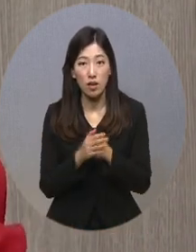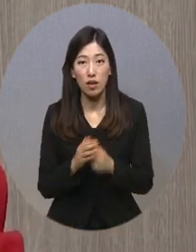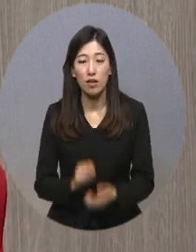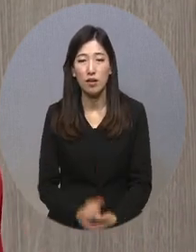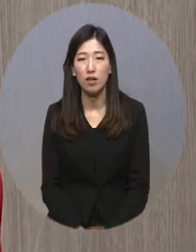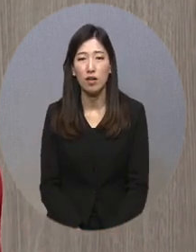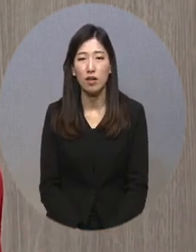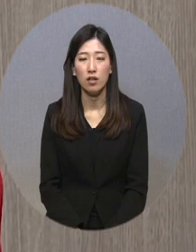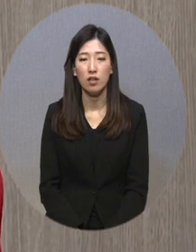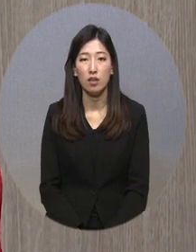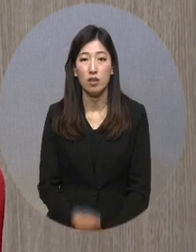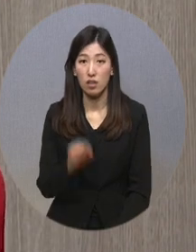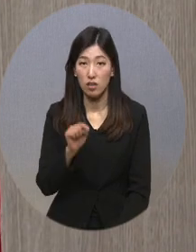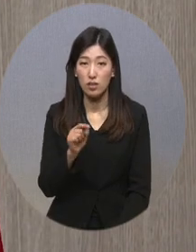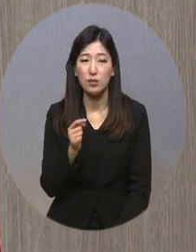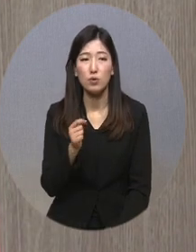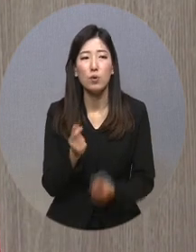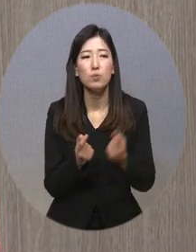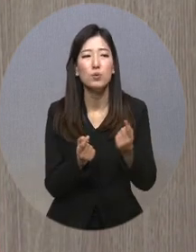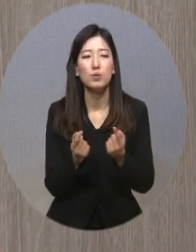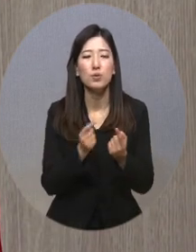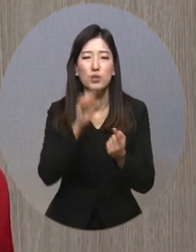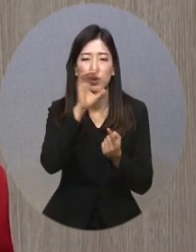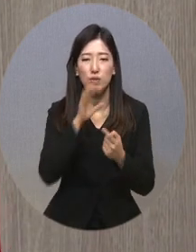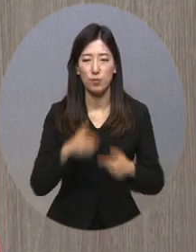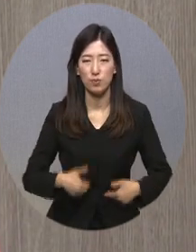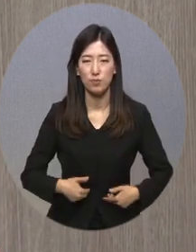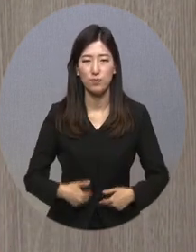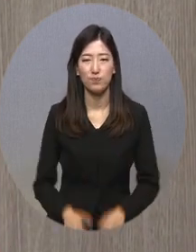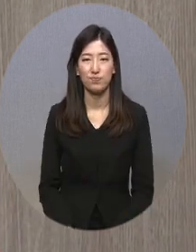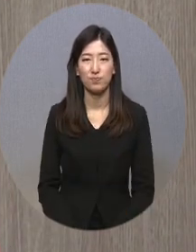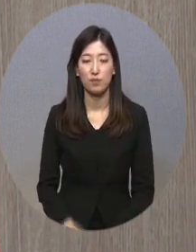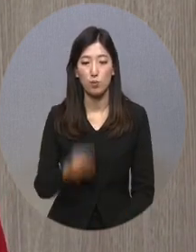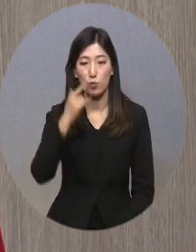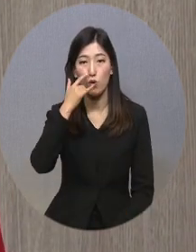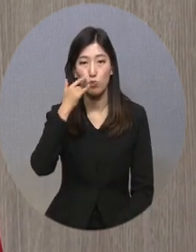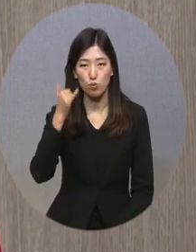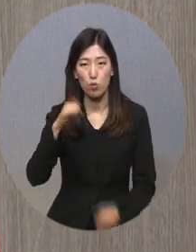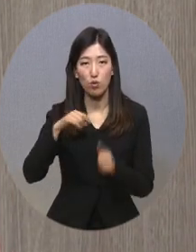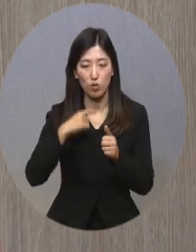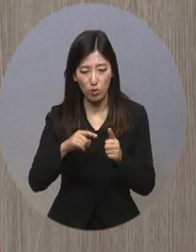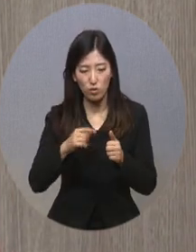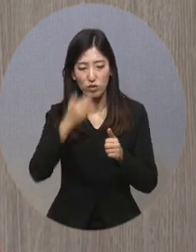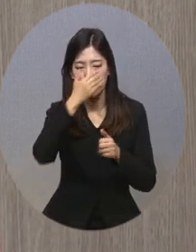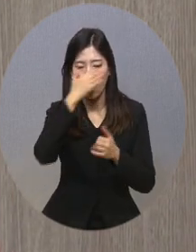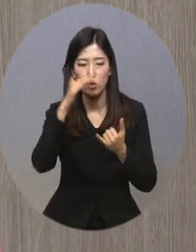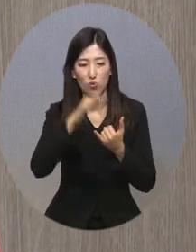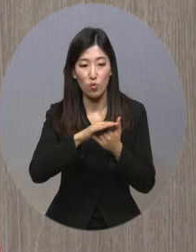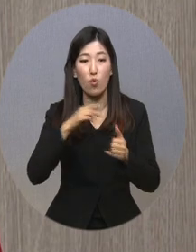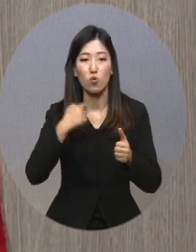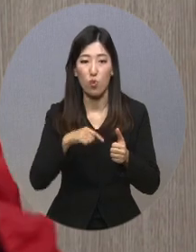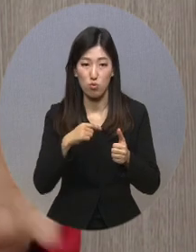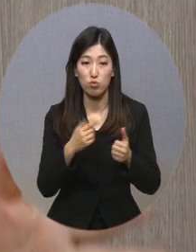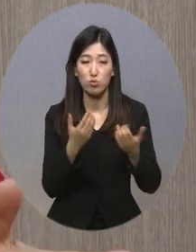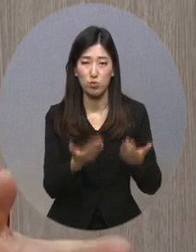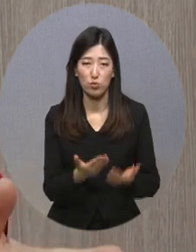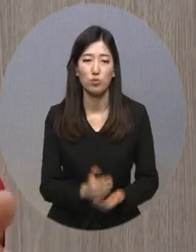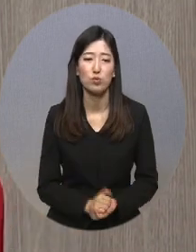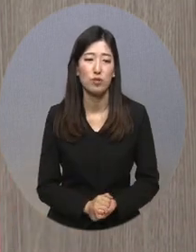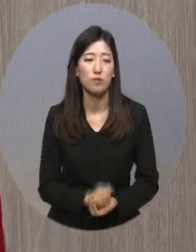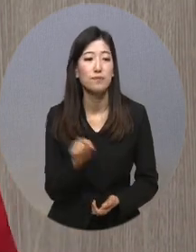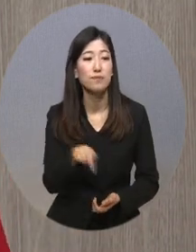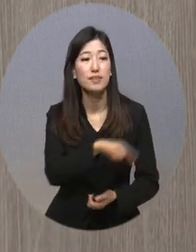좀 우리가 이제 이렇게 조금 조절할 필요가 있죠. 부모 교육이 됐든 청소년 교육이 됐든 그런 걸 통해서 우리가 이제